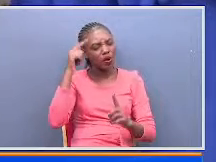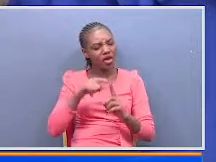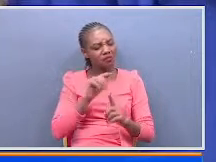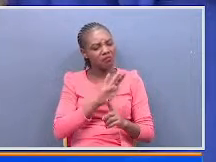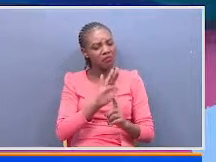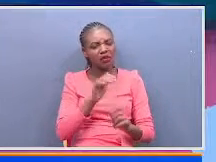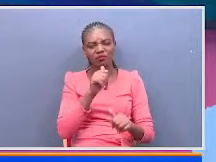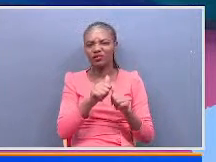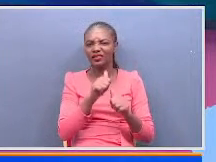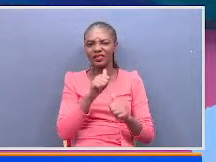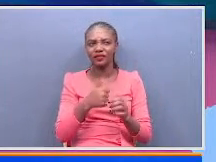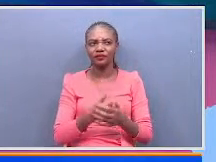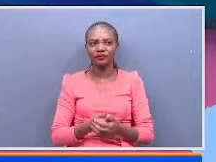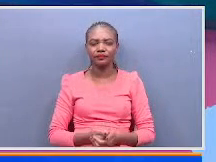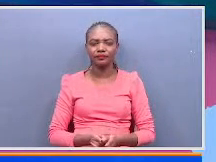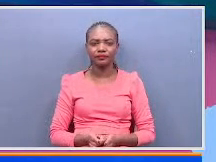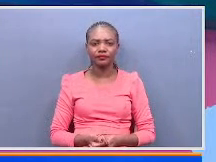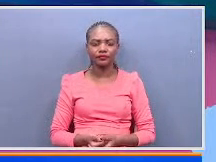ya kuiba mtoto.